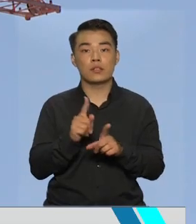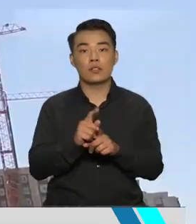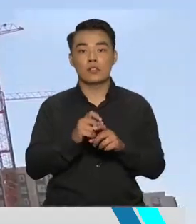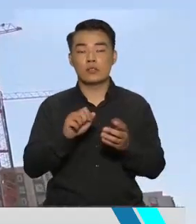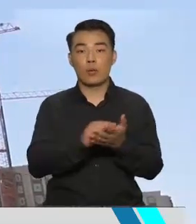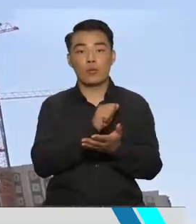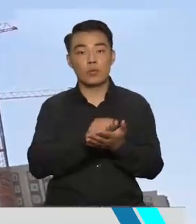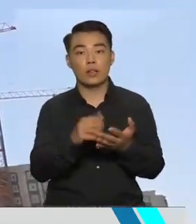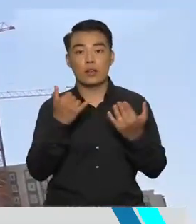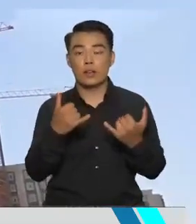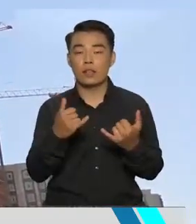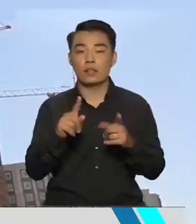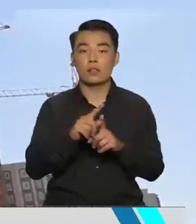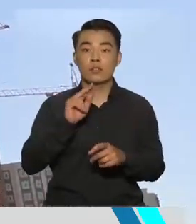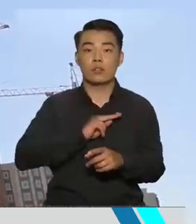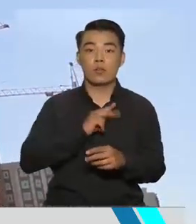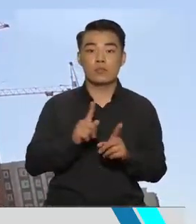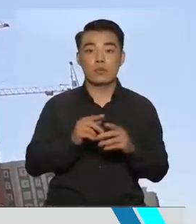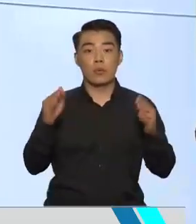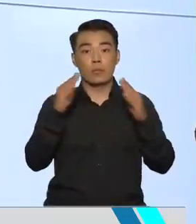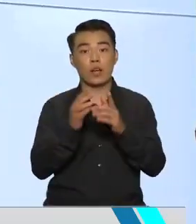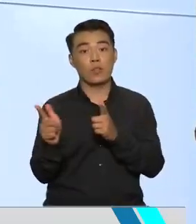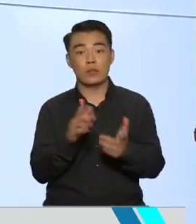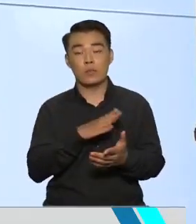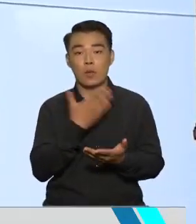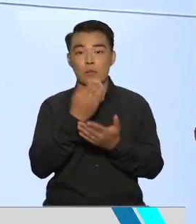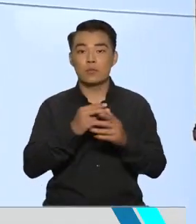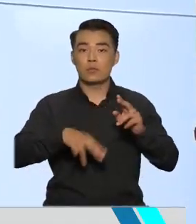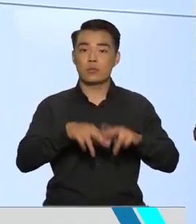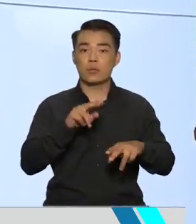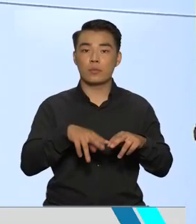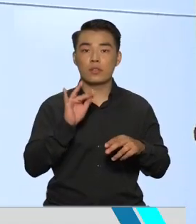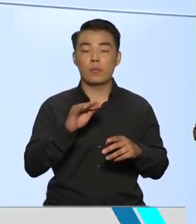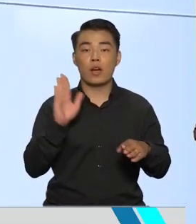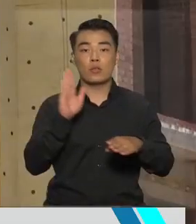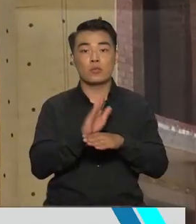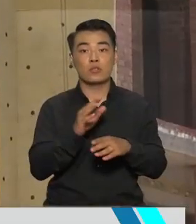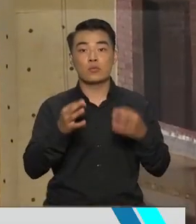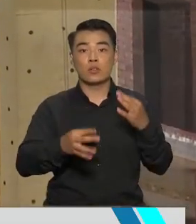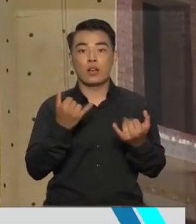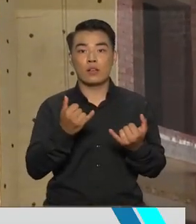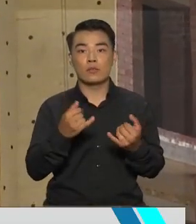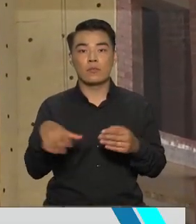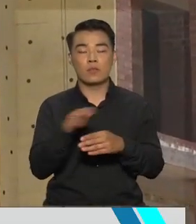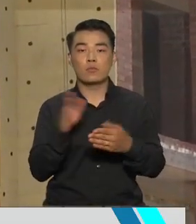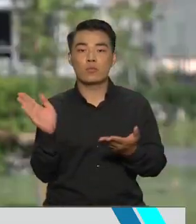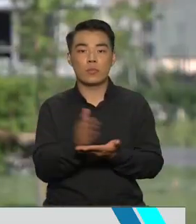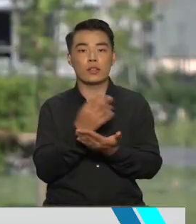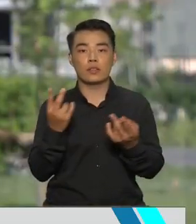документов. Есть случаи, когда почти готовые жилые комплексы признавались самостроями, и по решению суда их теперь необходимо